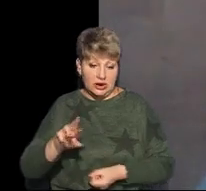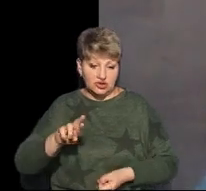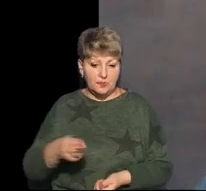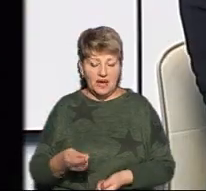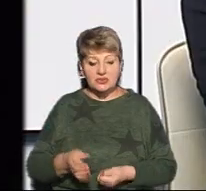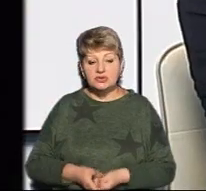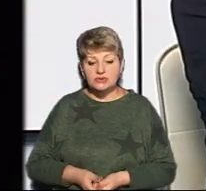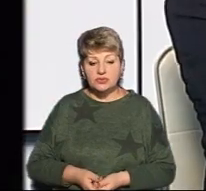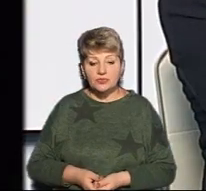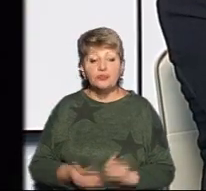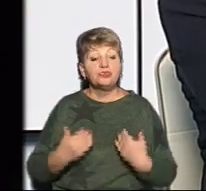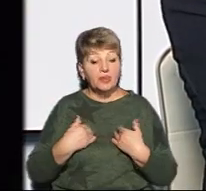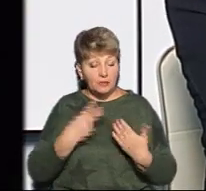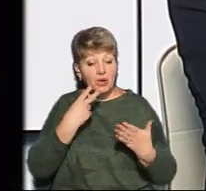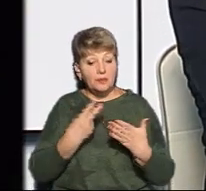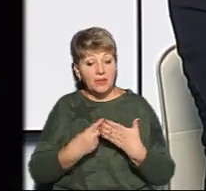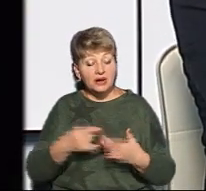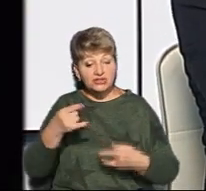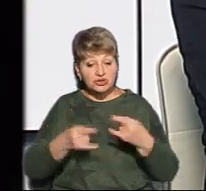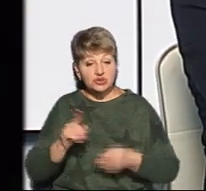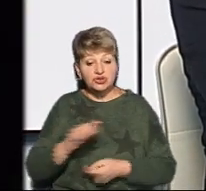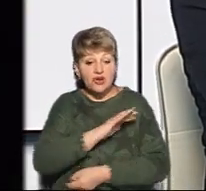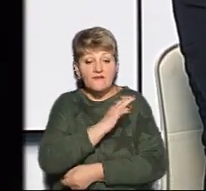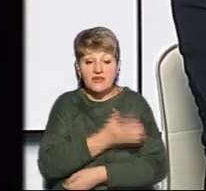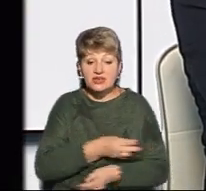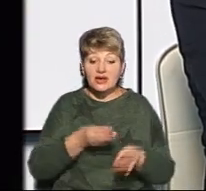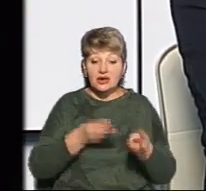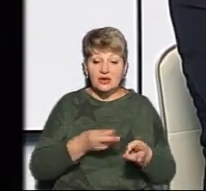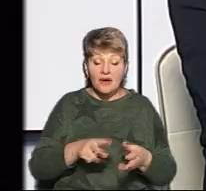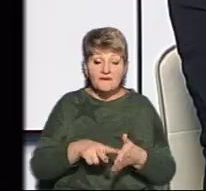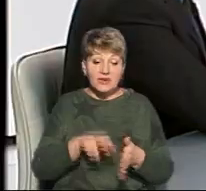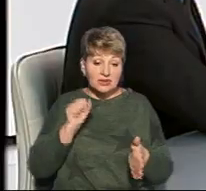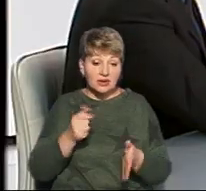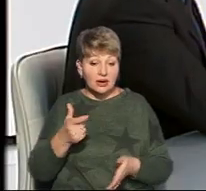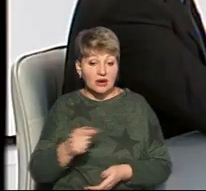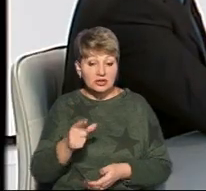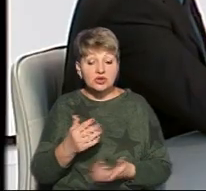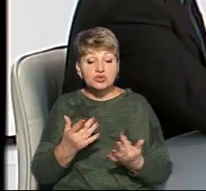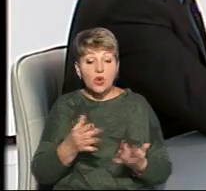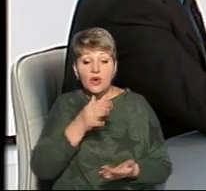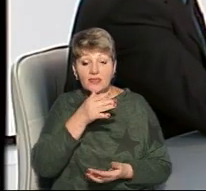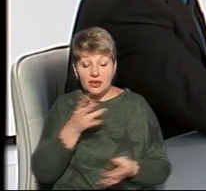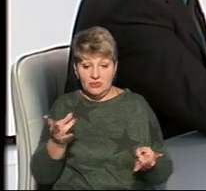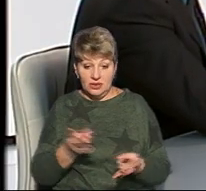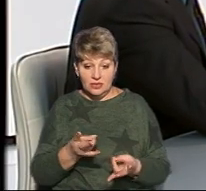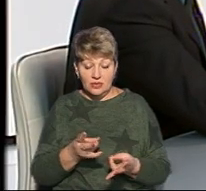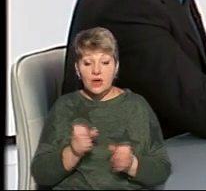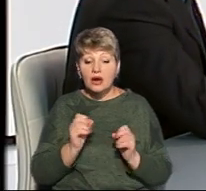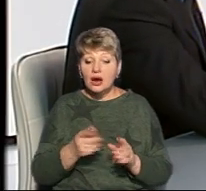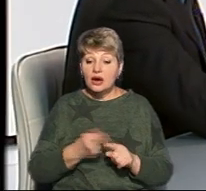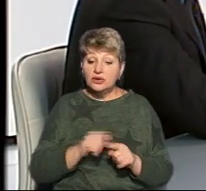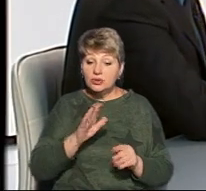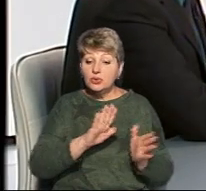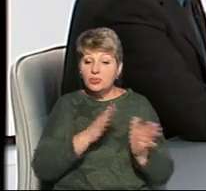п'ятницю. Ми бачили у сюжеті, що фізично котельні від'єднані від газу. Скільки потрібно часу і як буде відбуватися ця